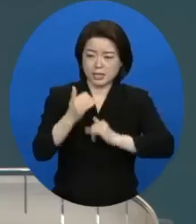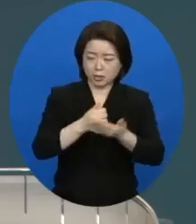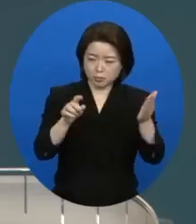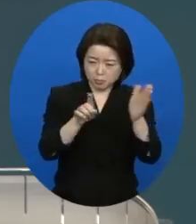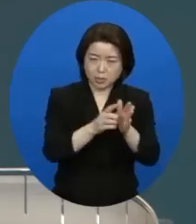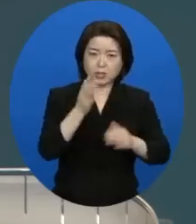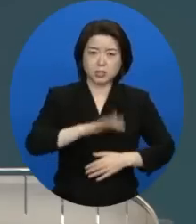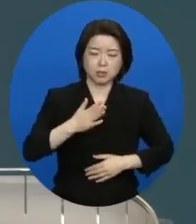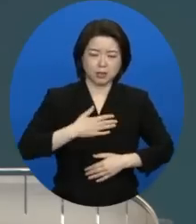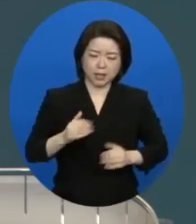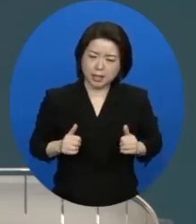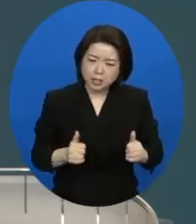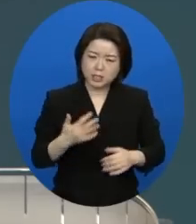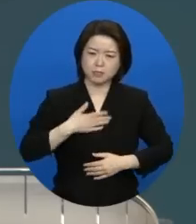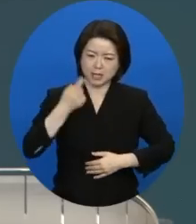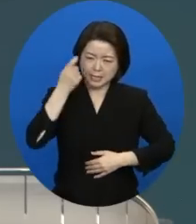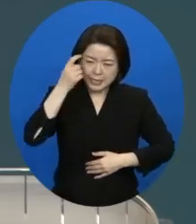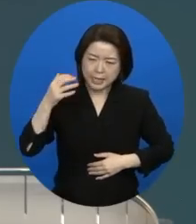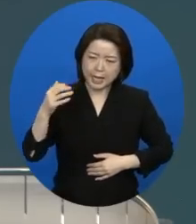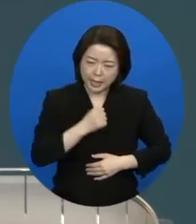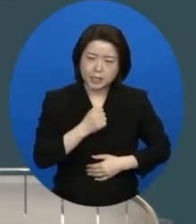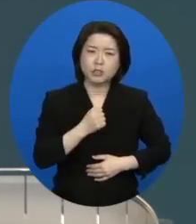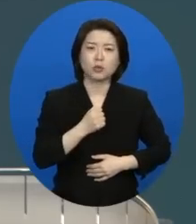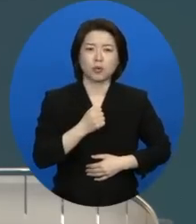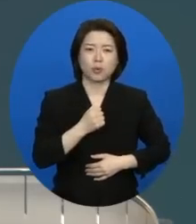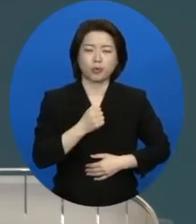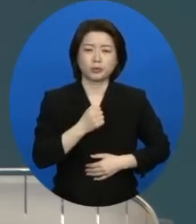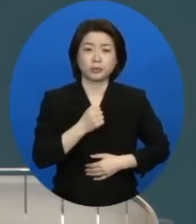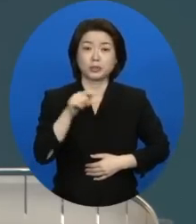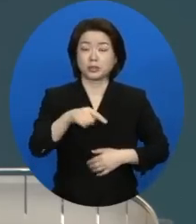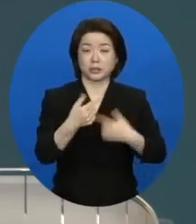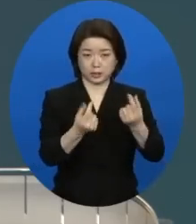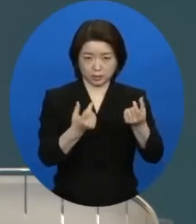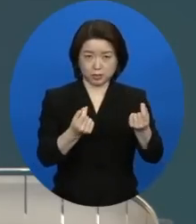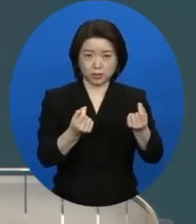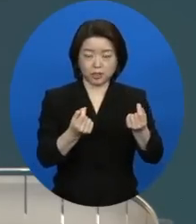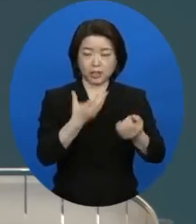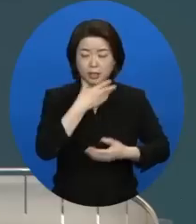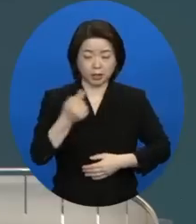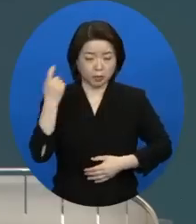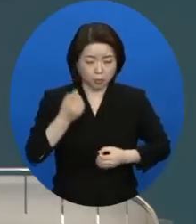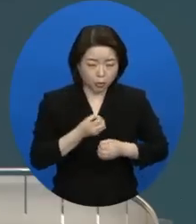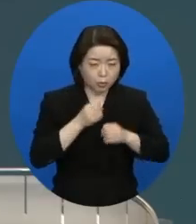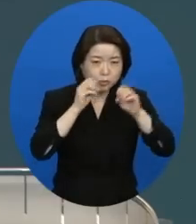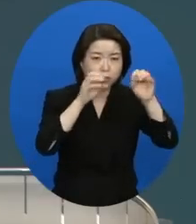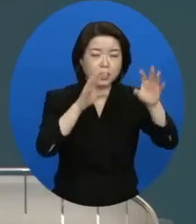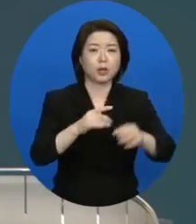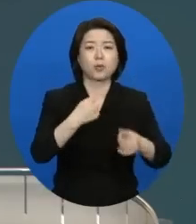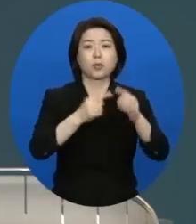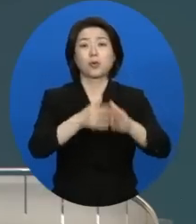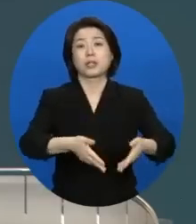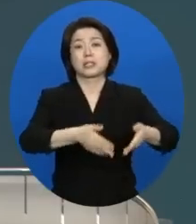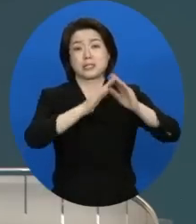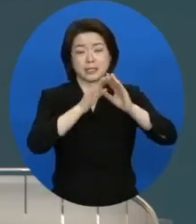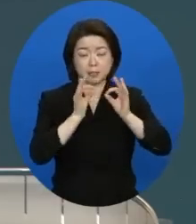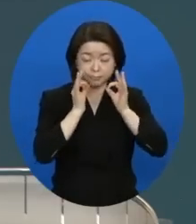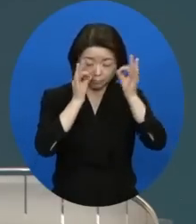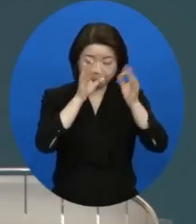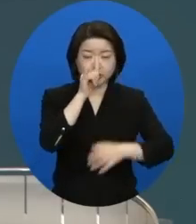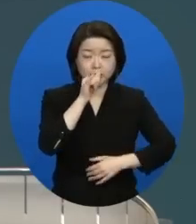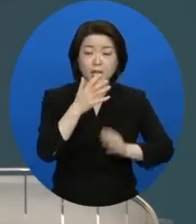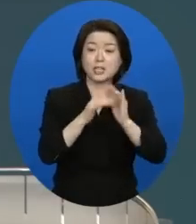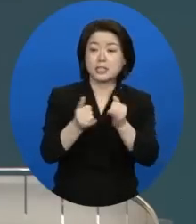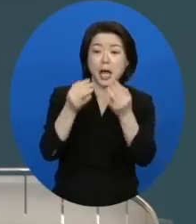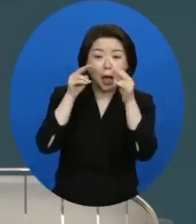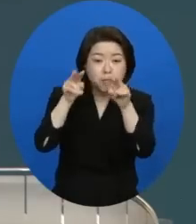했지만 내 열심과 내 의지 가지고서 그렇게 복음 전하고 교회 세우려고 했고 사람